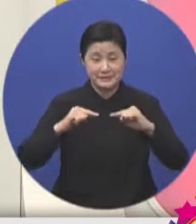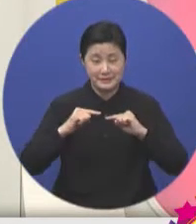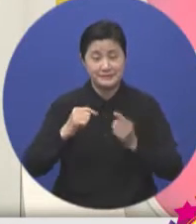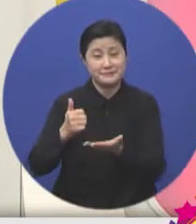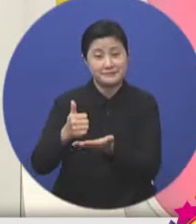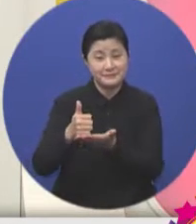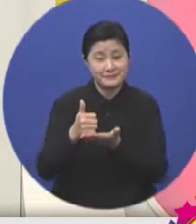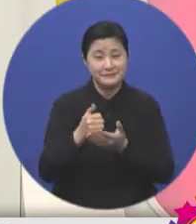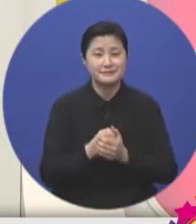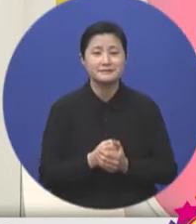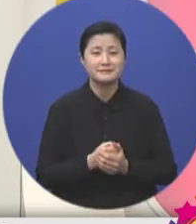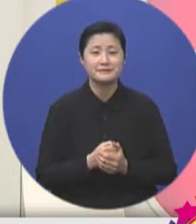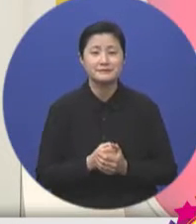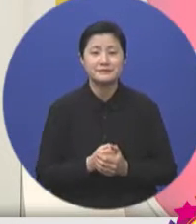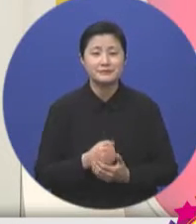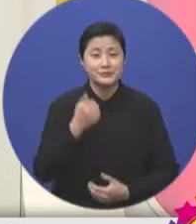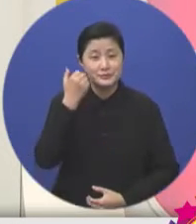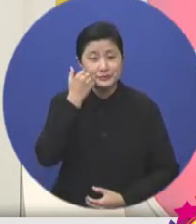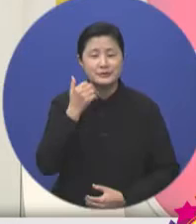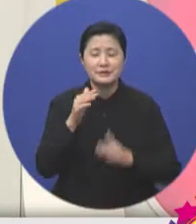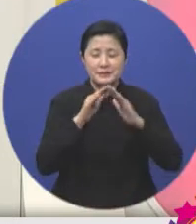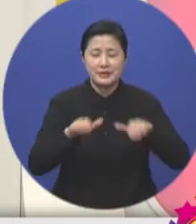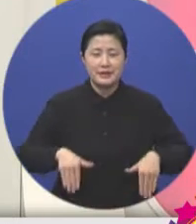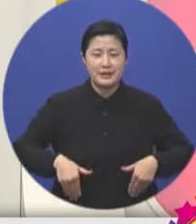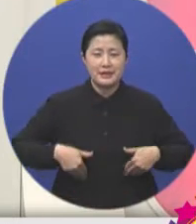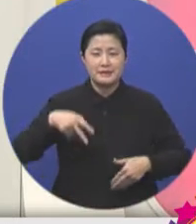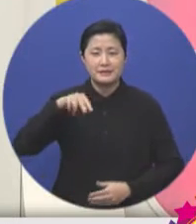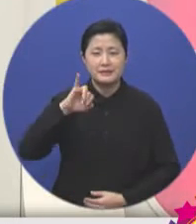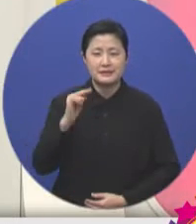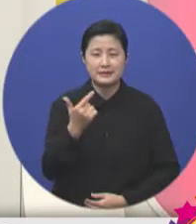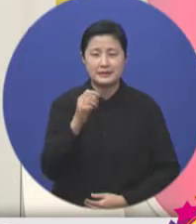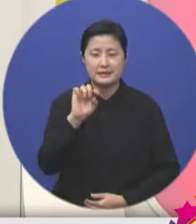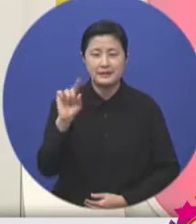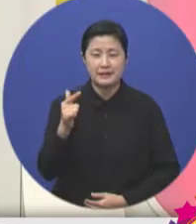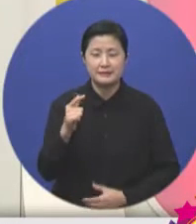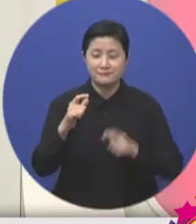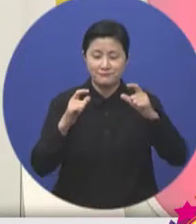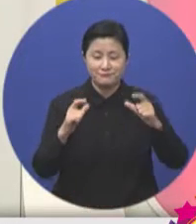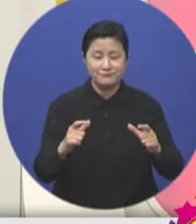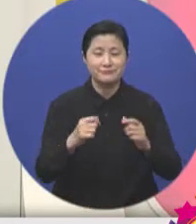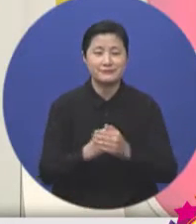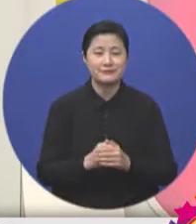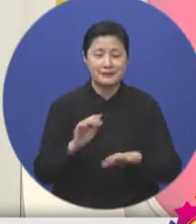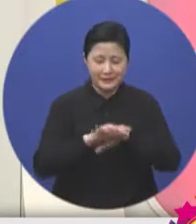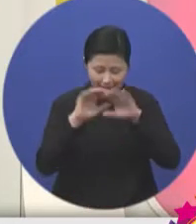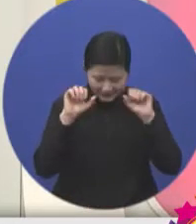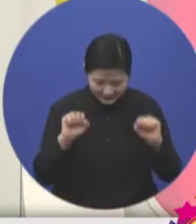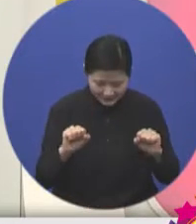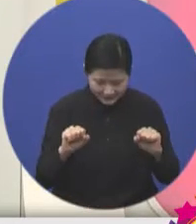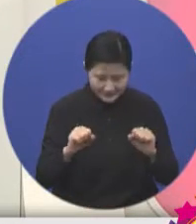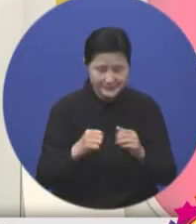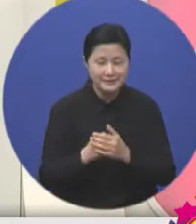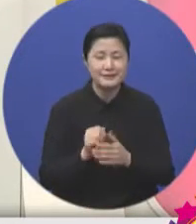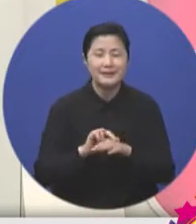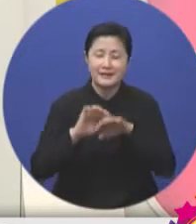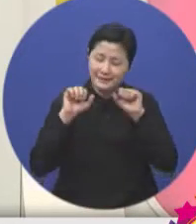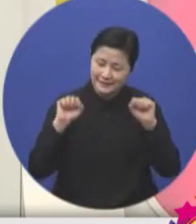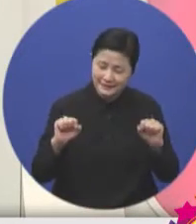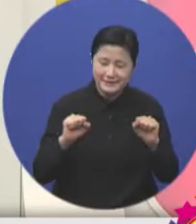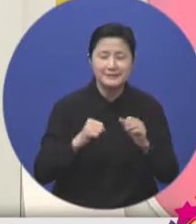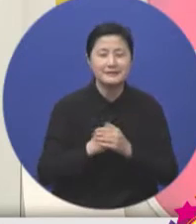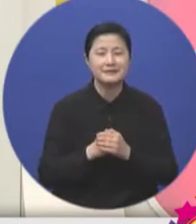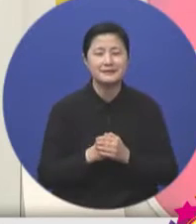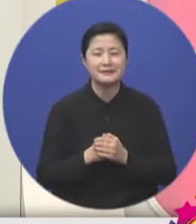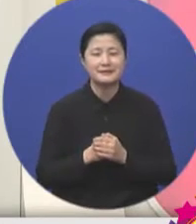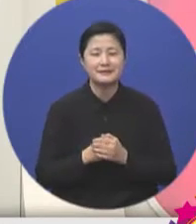네네. 첫 번째. 네. 자, 첫 번째 참가자입니다. 전남 신안군으로 가보도록 하겠습니다. 안녕하세요. 안녕하세요.